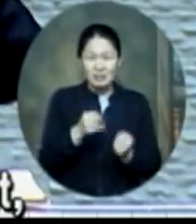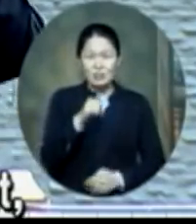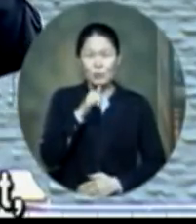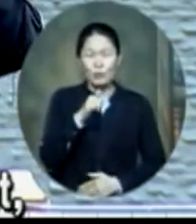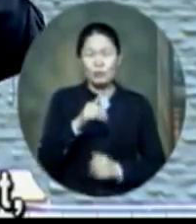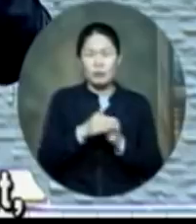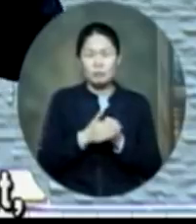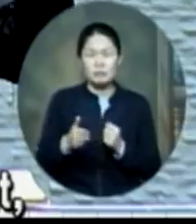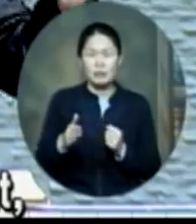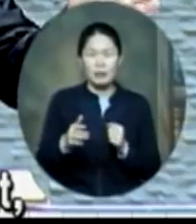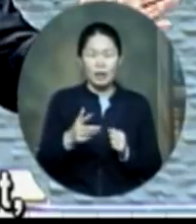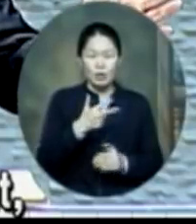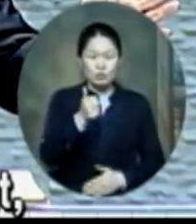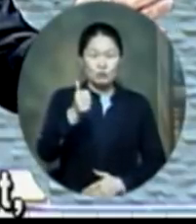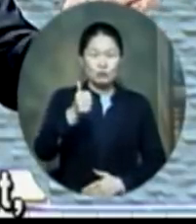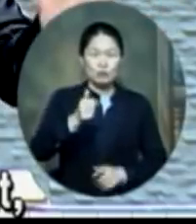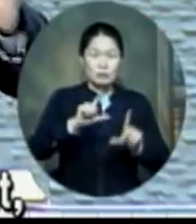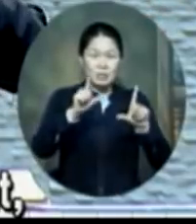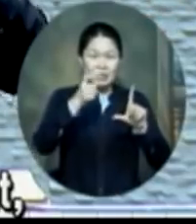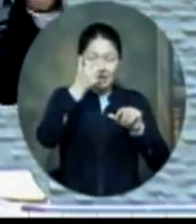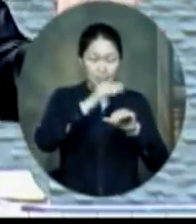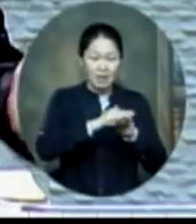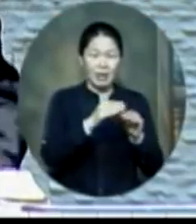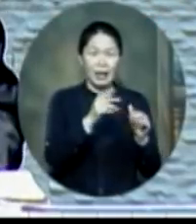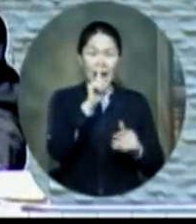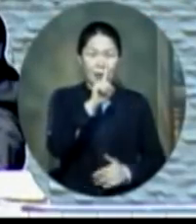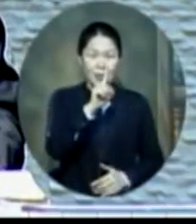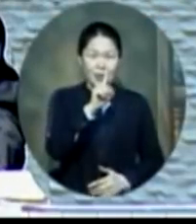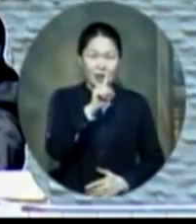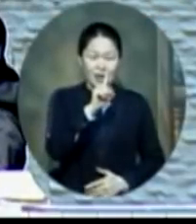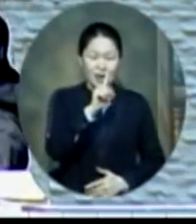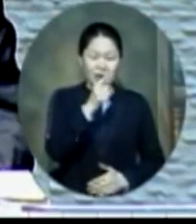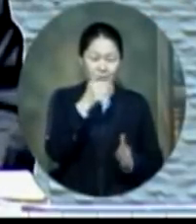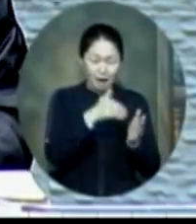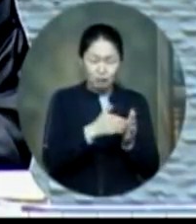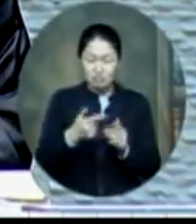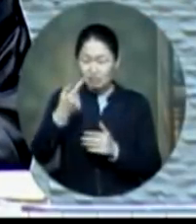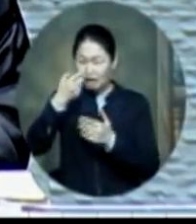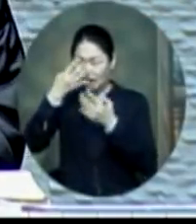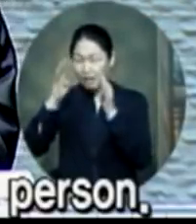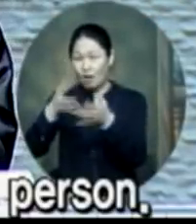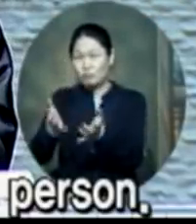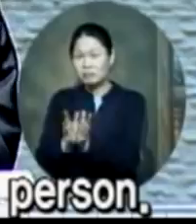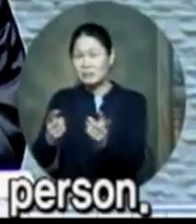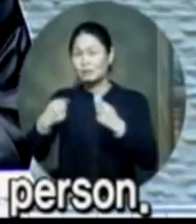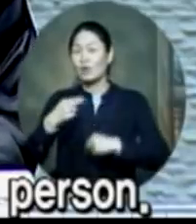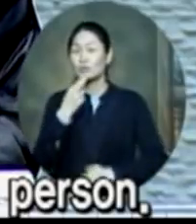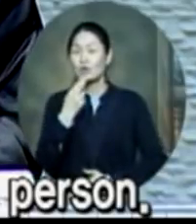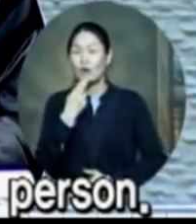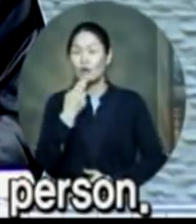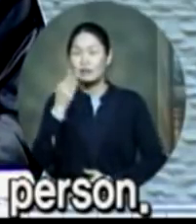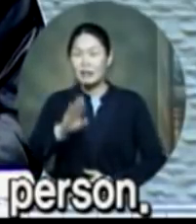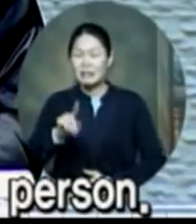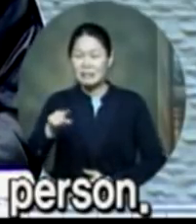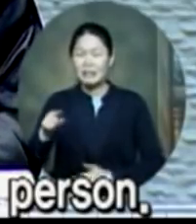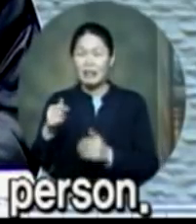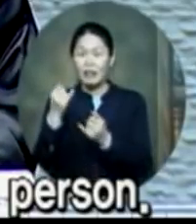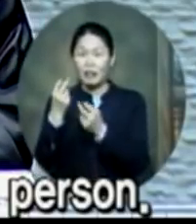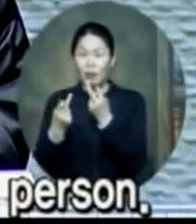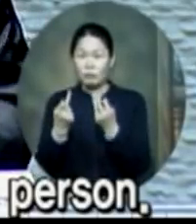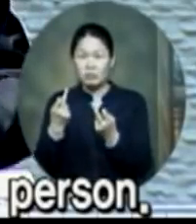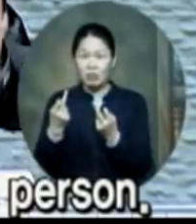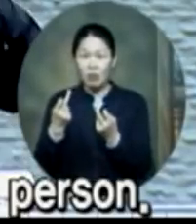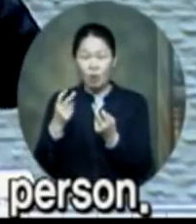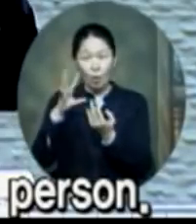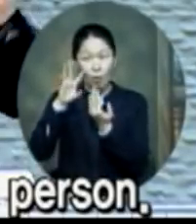그래서 주일 어른 예배만 드리고는 대학부를 나오지를 않는 겁니다. 근데 이 형제가